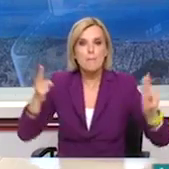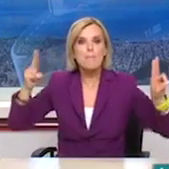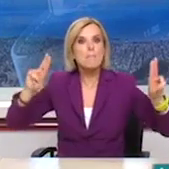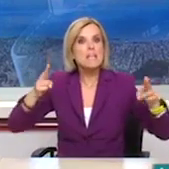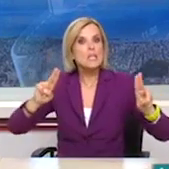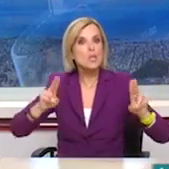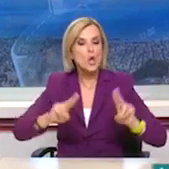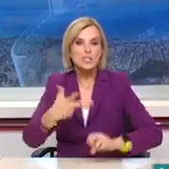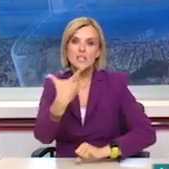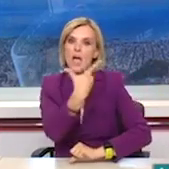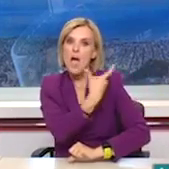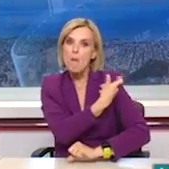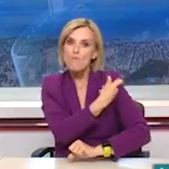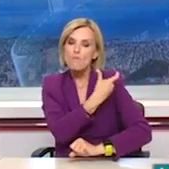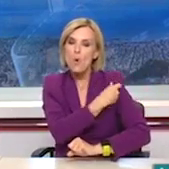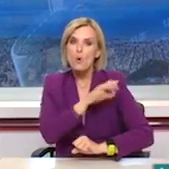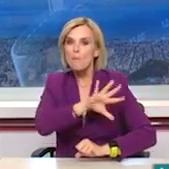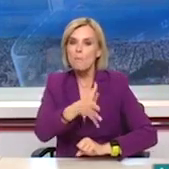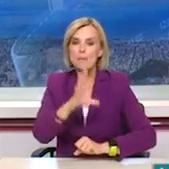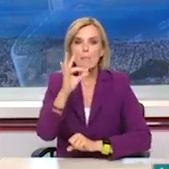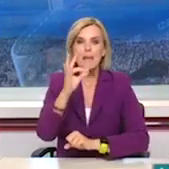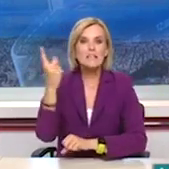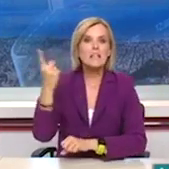εμβολιασμών, που προσεγγίζει το 50%